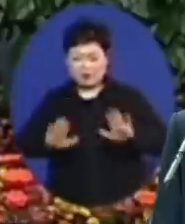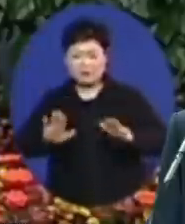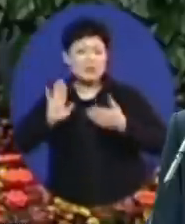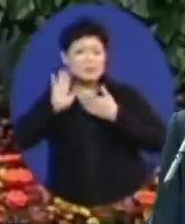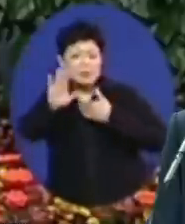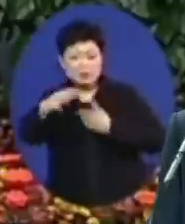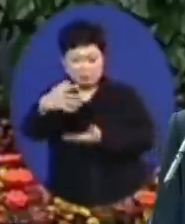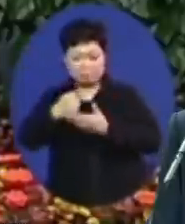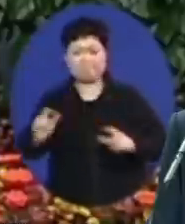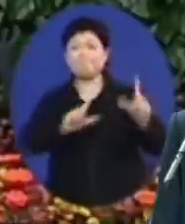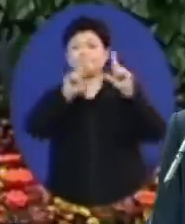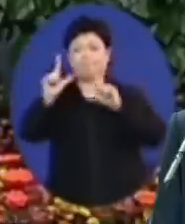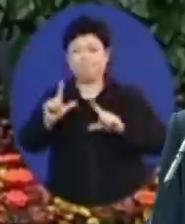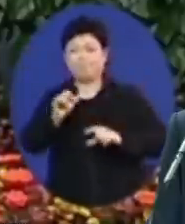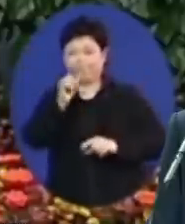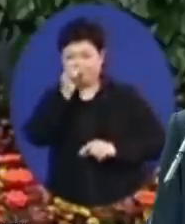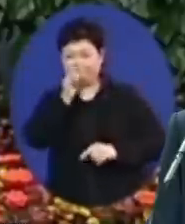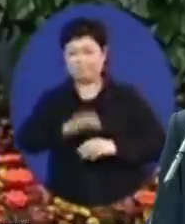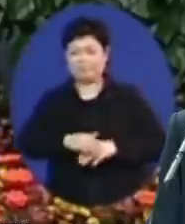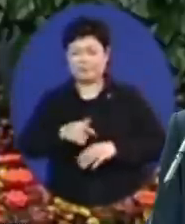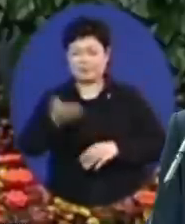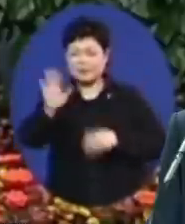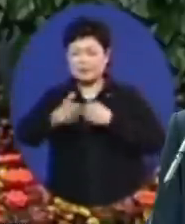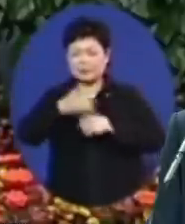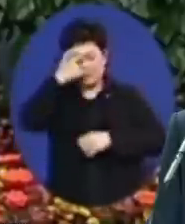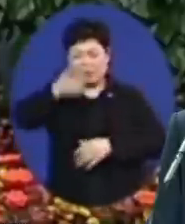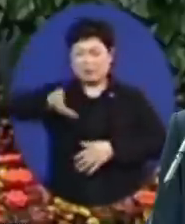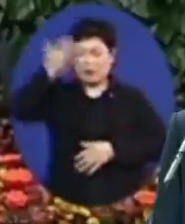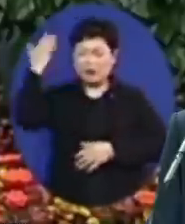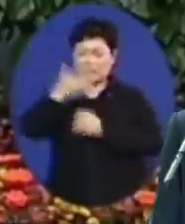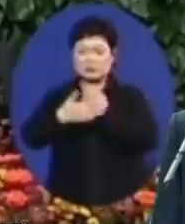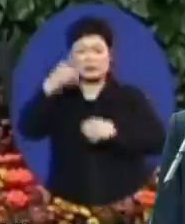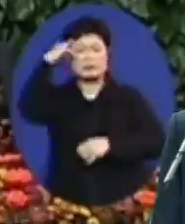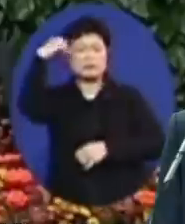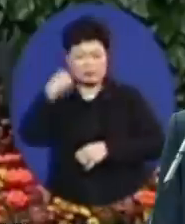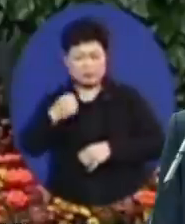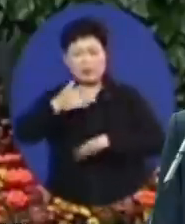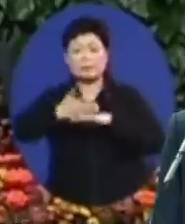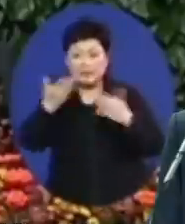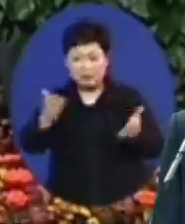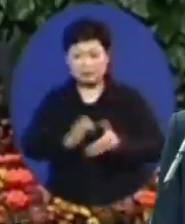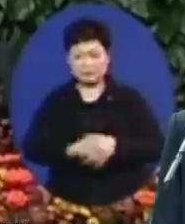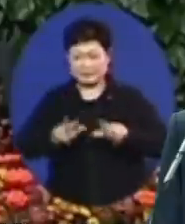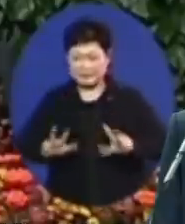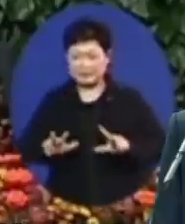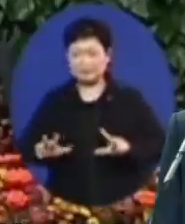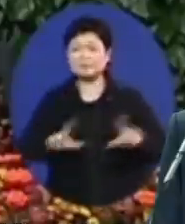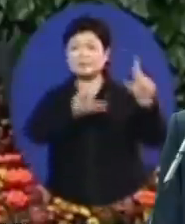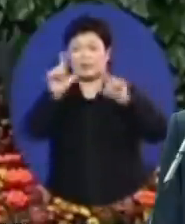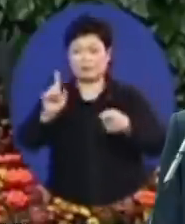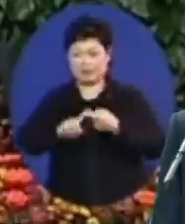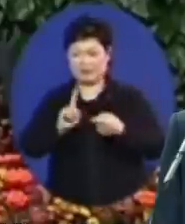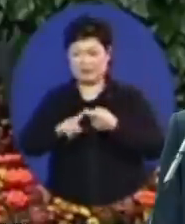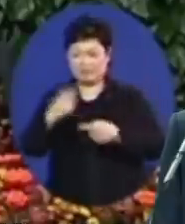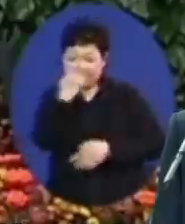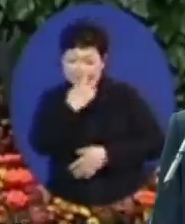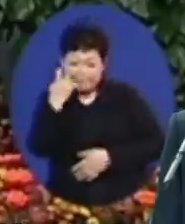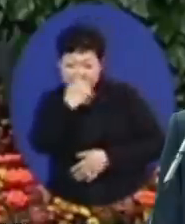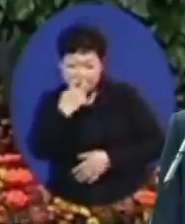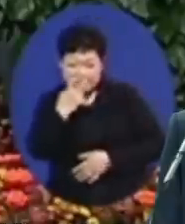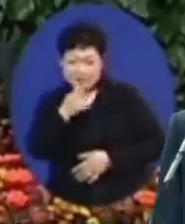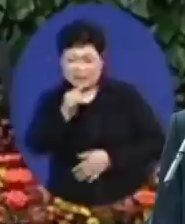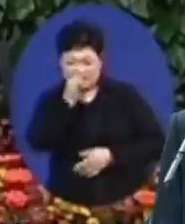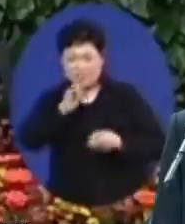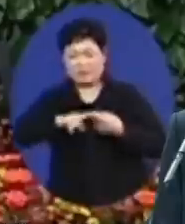삽니다. 그러므로 과거의 은혜를 기억하고 감사하고 현재의 삶을 살펴서 있는